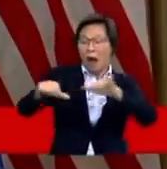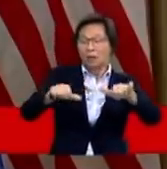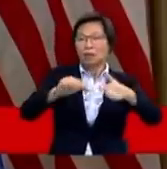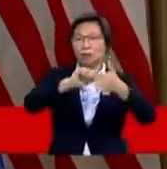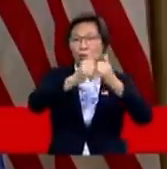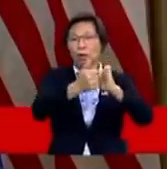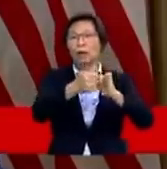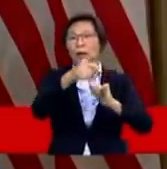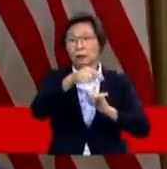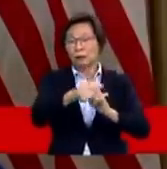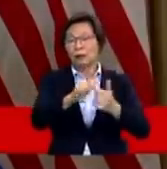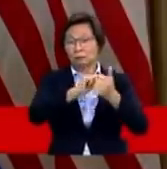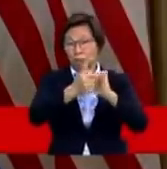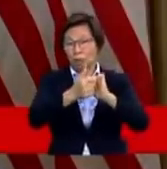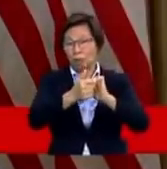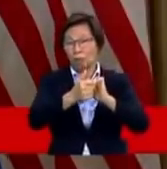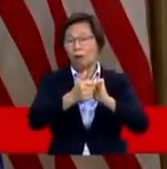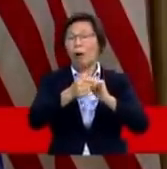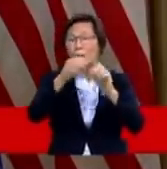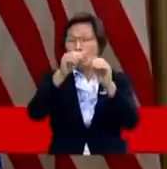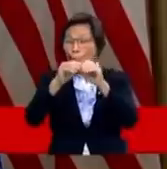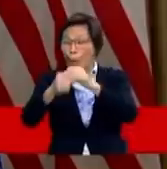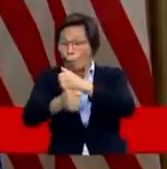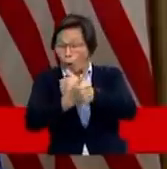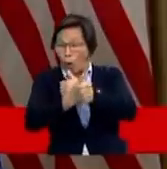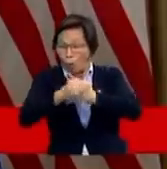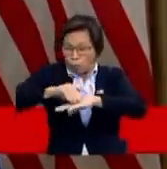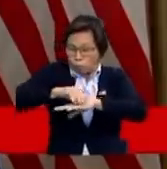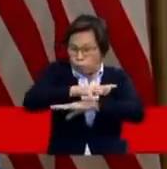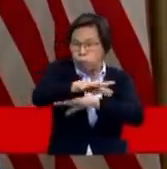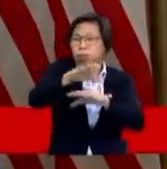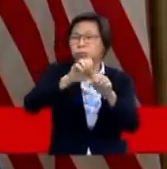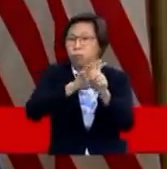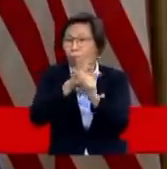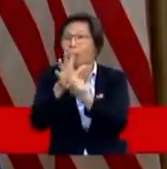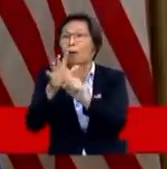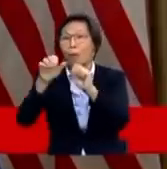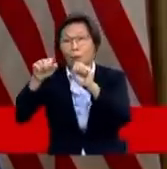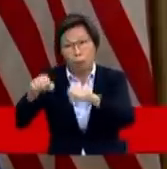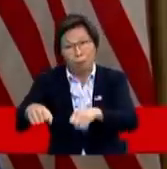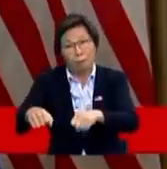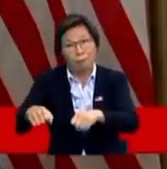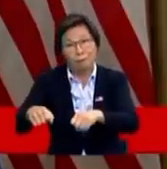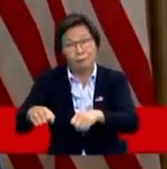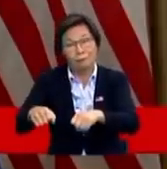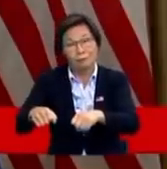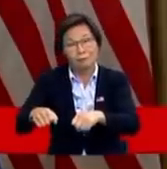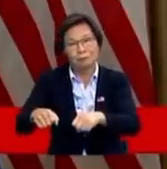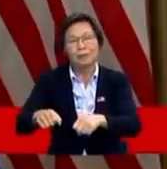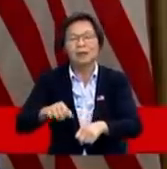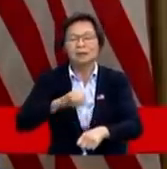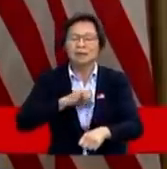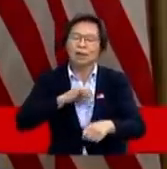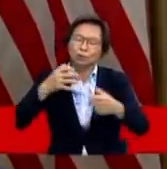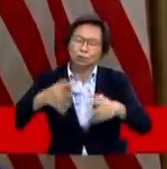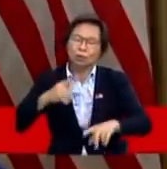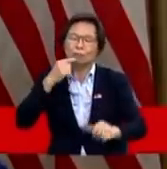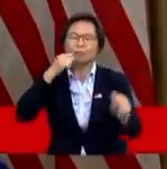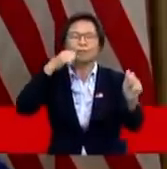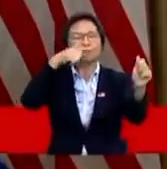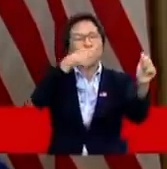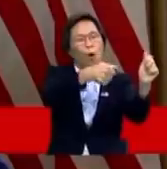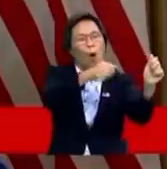lebih pesiko bagi seorang individu itu dijangkiti baris qobid Hai saya telepon